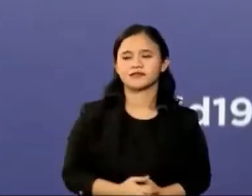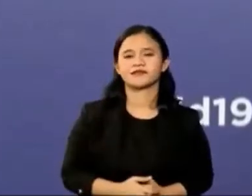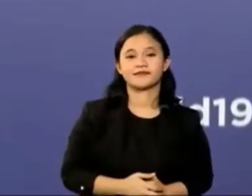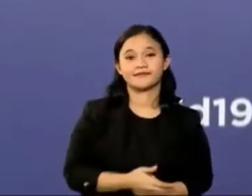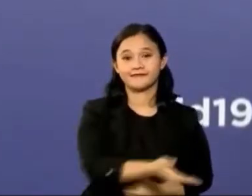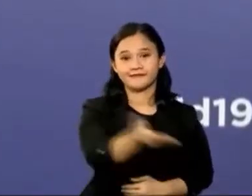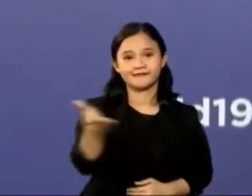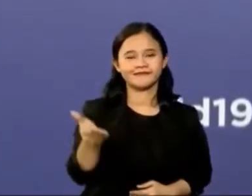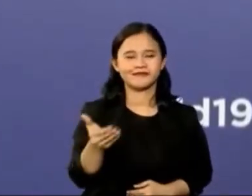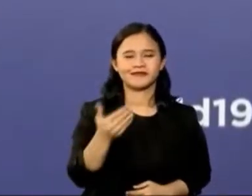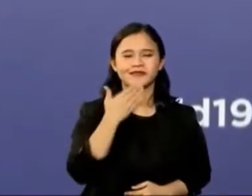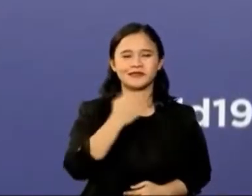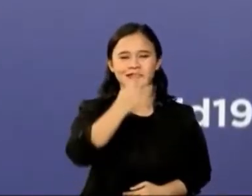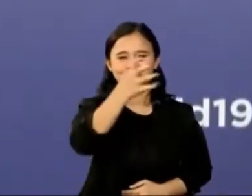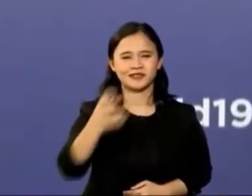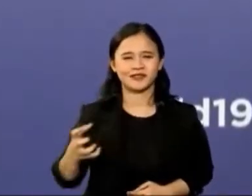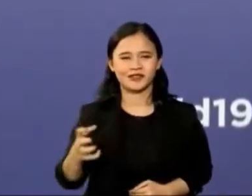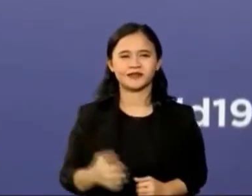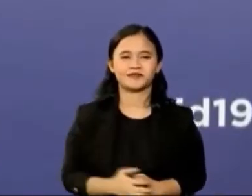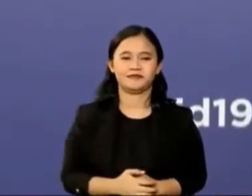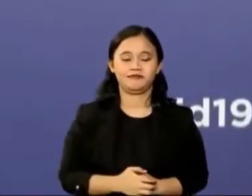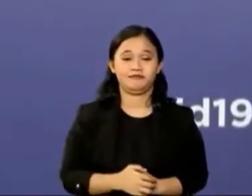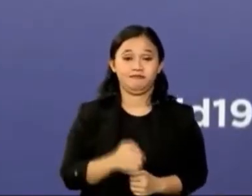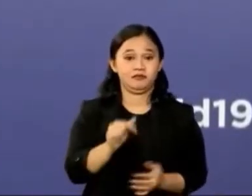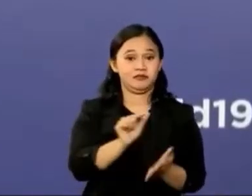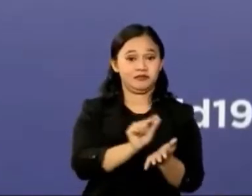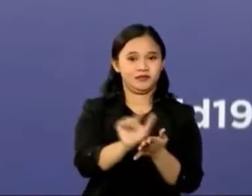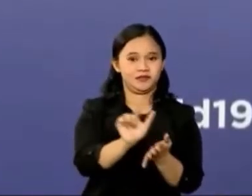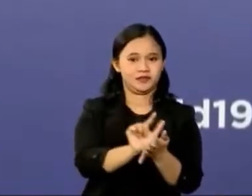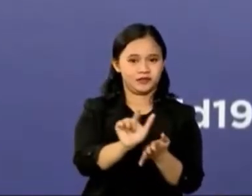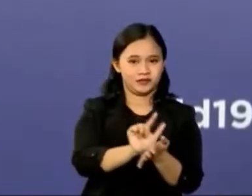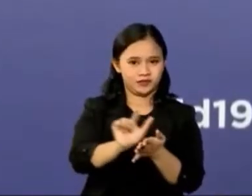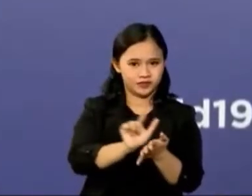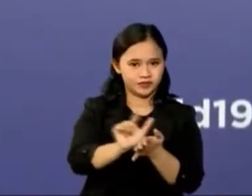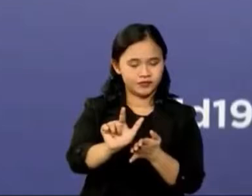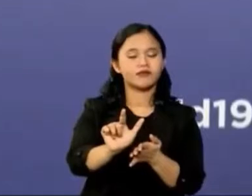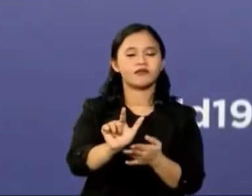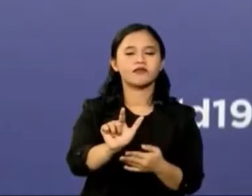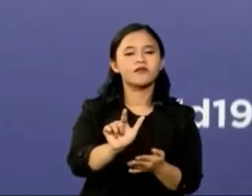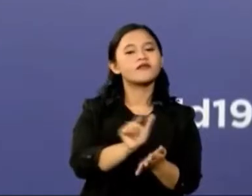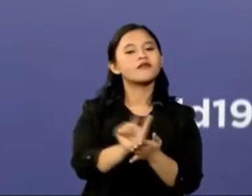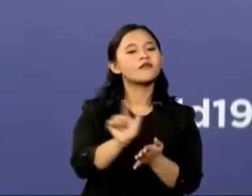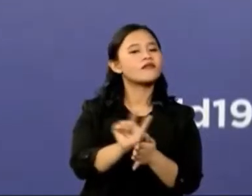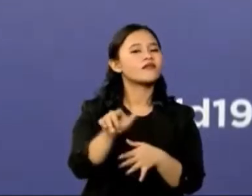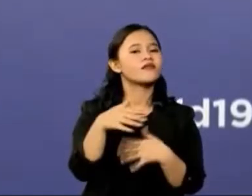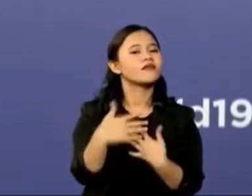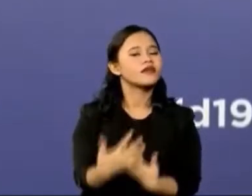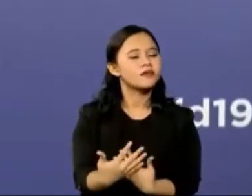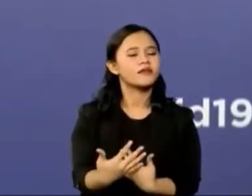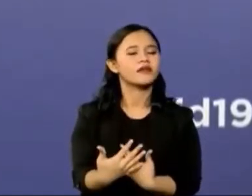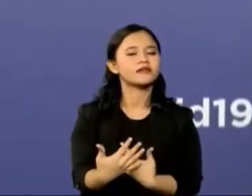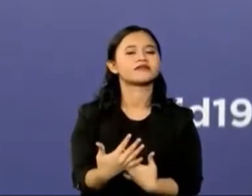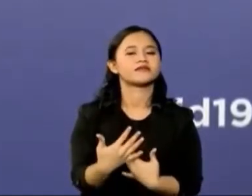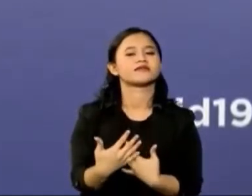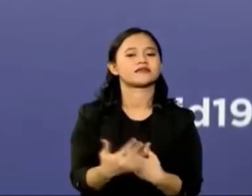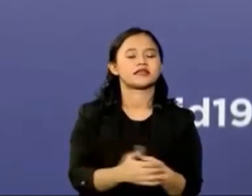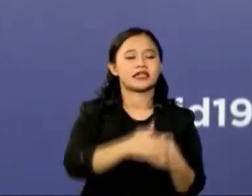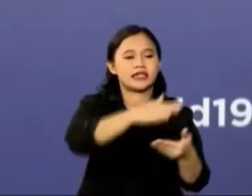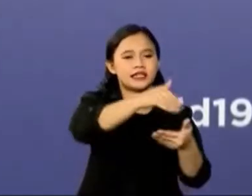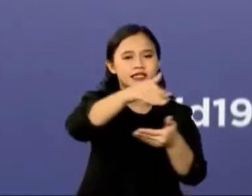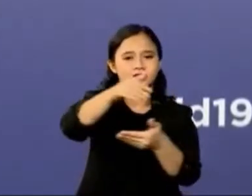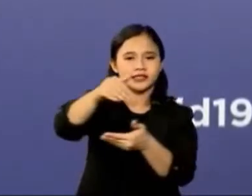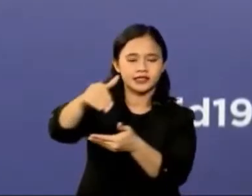Saudara-saudara, selamat sore. Hari ini kami akan mengupdate kembali data kinerja